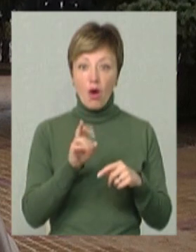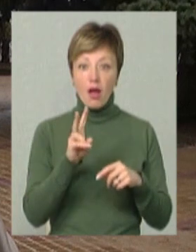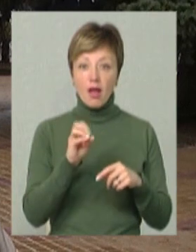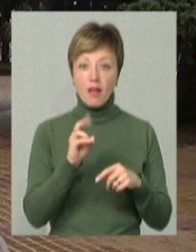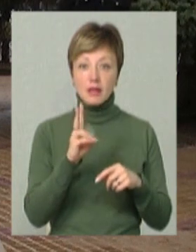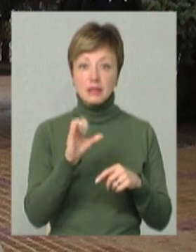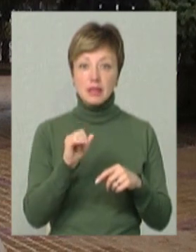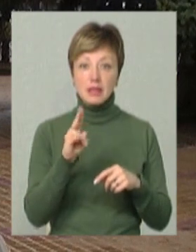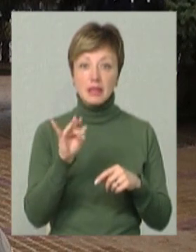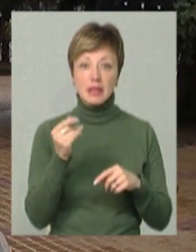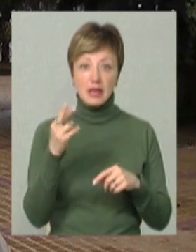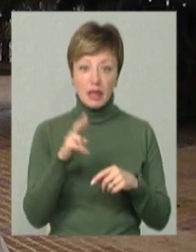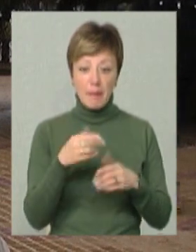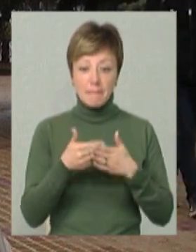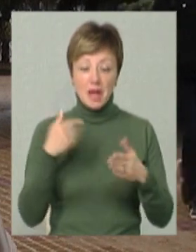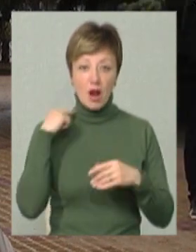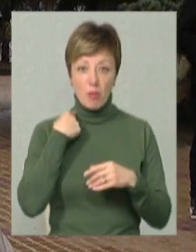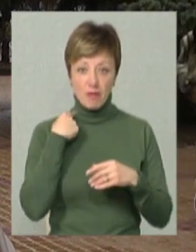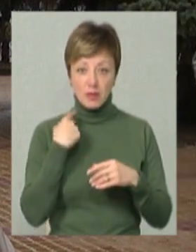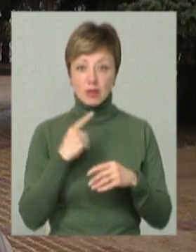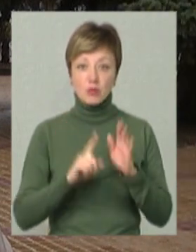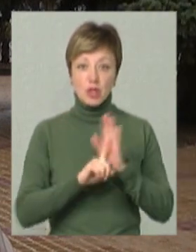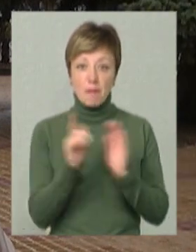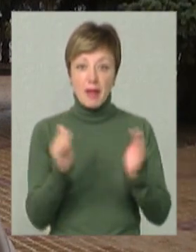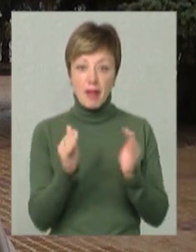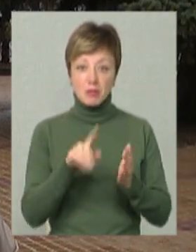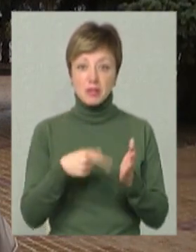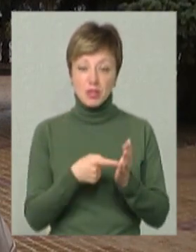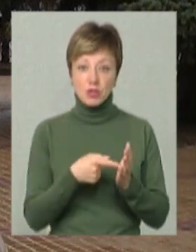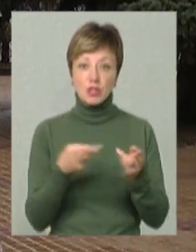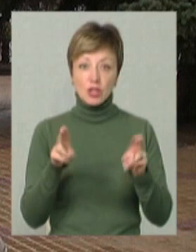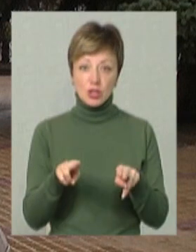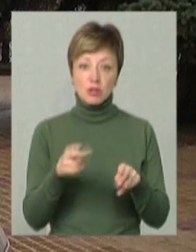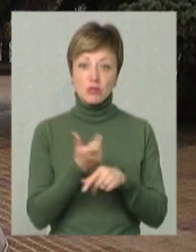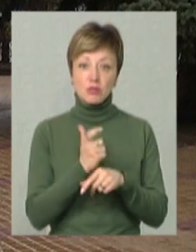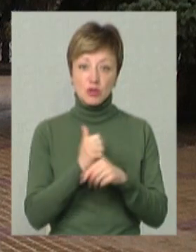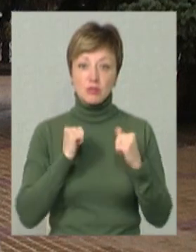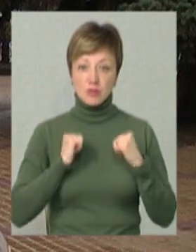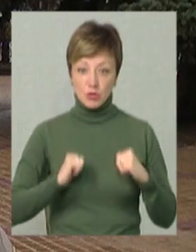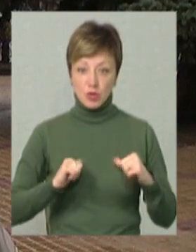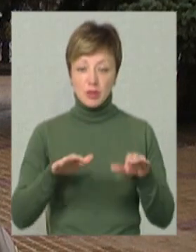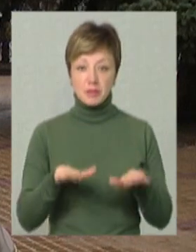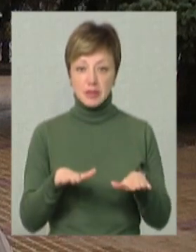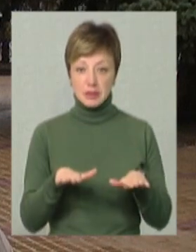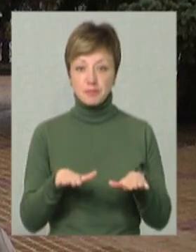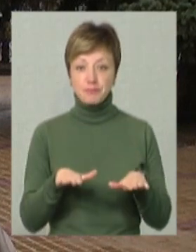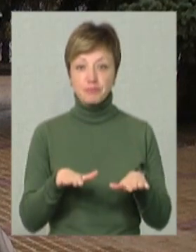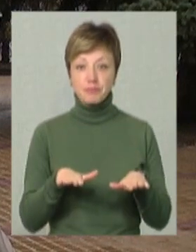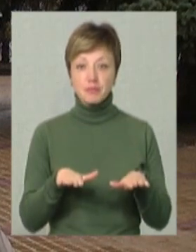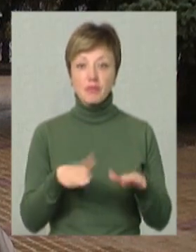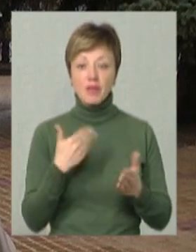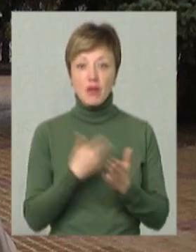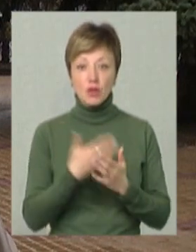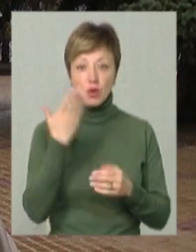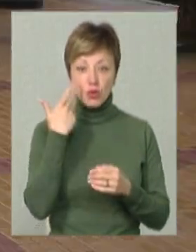Ми спочатку хотіли там, в спокійному містечку невеликому, залишитися, шукали, ну, більш-менш спокійне місце. І